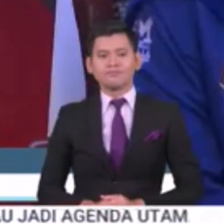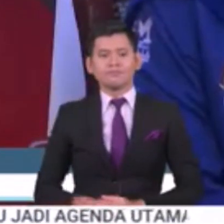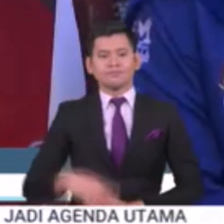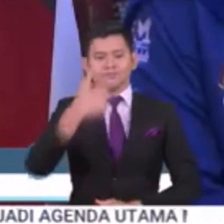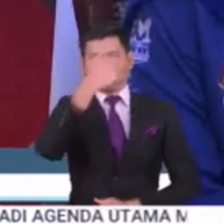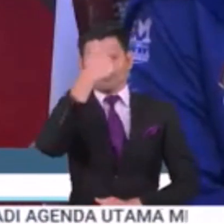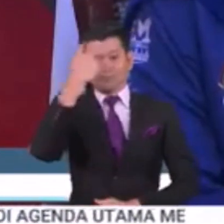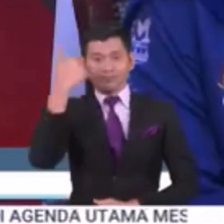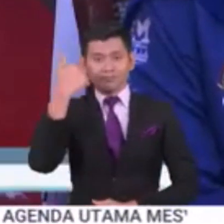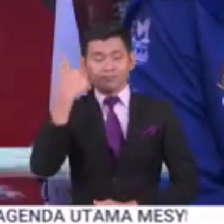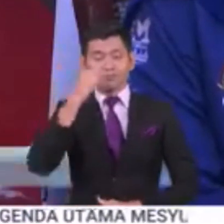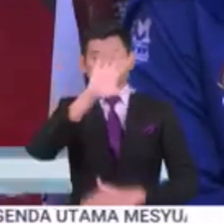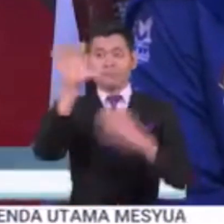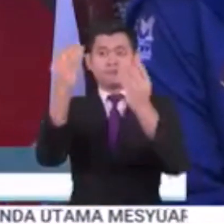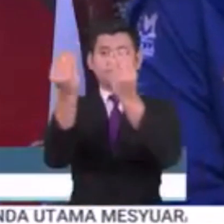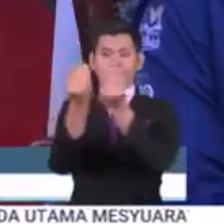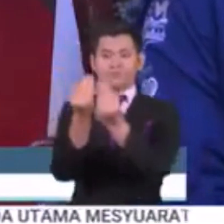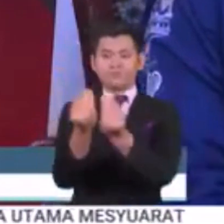Sebab dari segi kadar gaji itu,